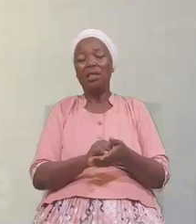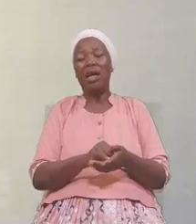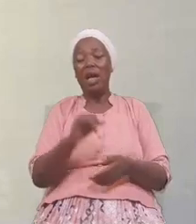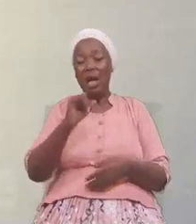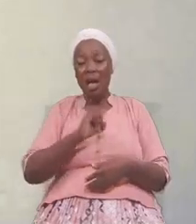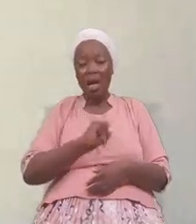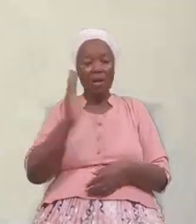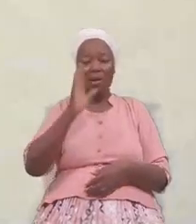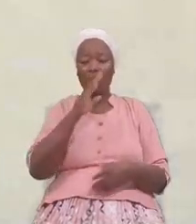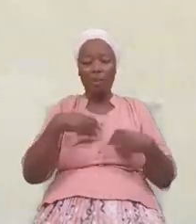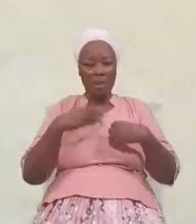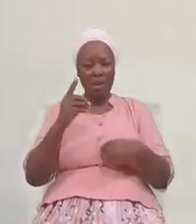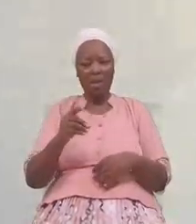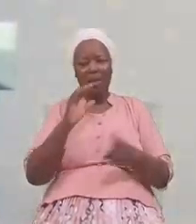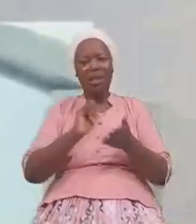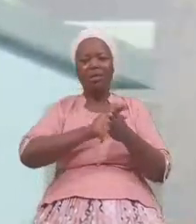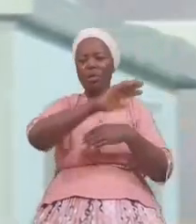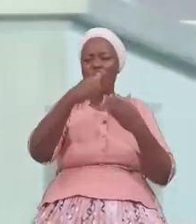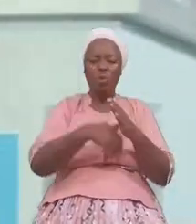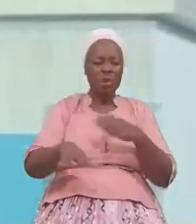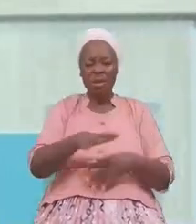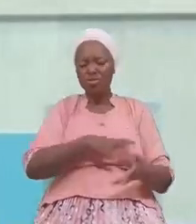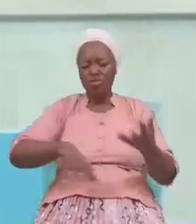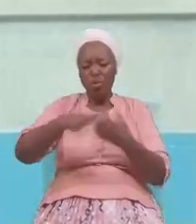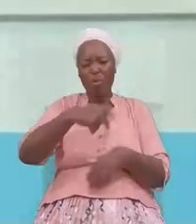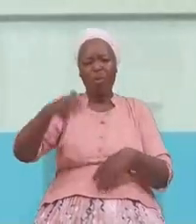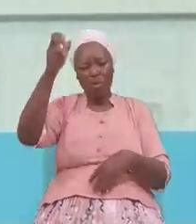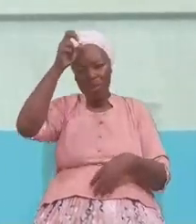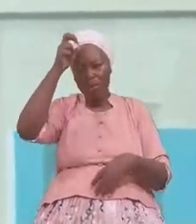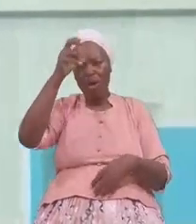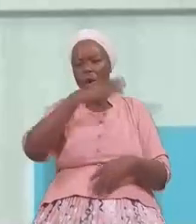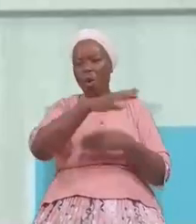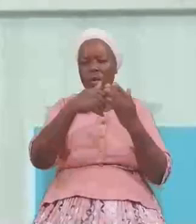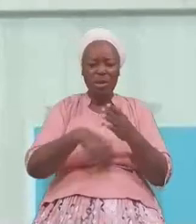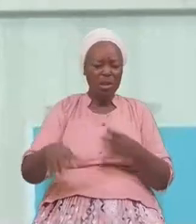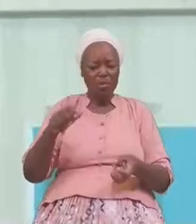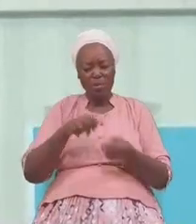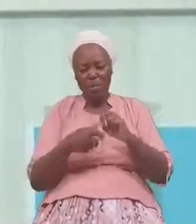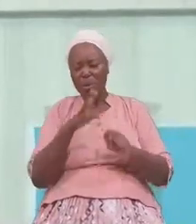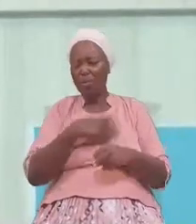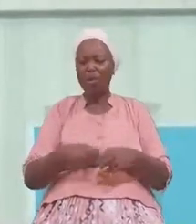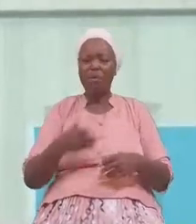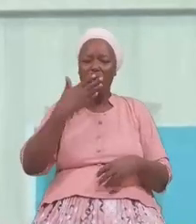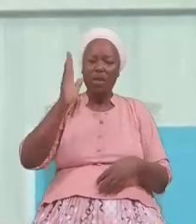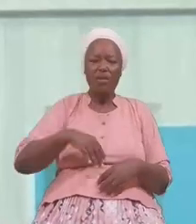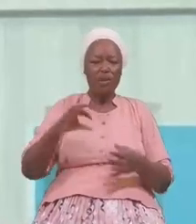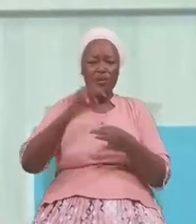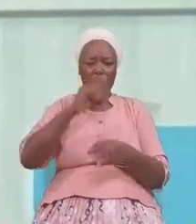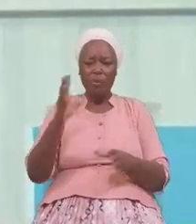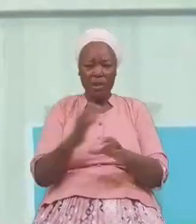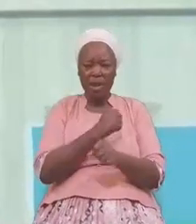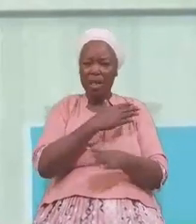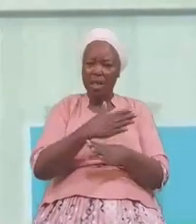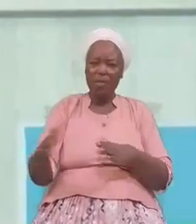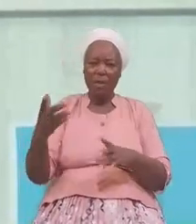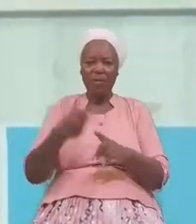Tous ces tourments des démons, tous ces tourments des mauvais esprits seront ôtés de ma vie.